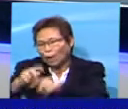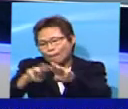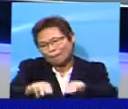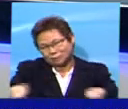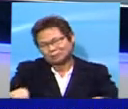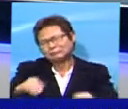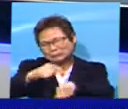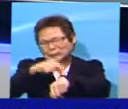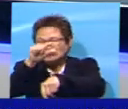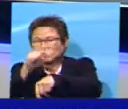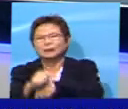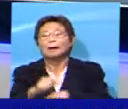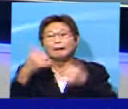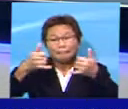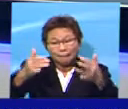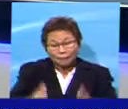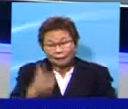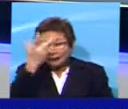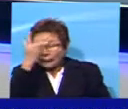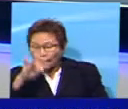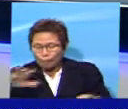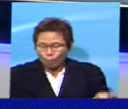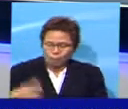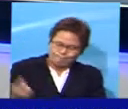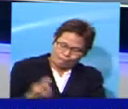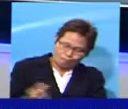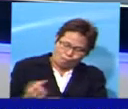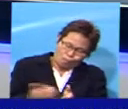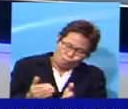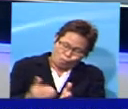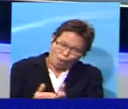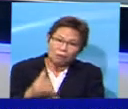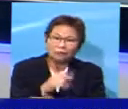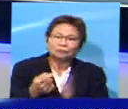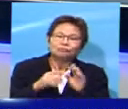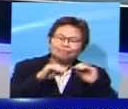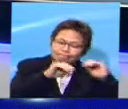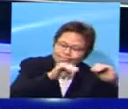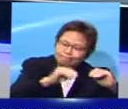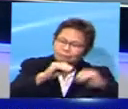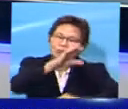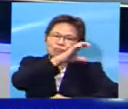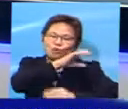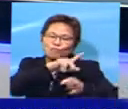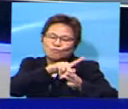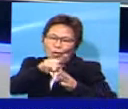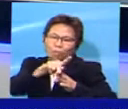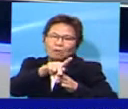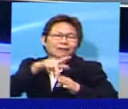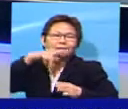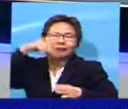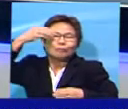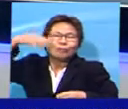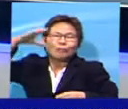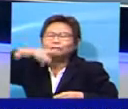Perubahannya membolehkan pemain cilik menjalani latihan dengan lebih kerap selain mendapat tunjuk ajar jurulatih profesional tanpa